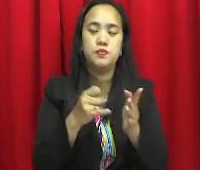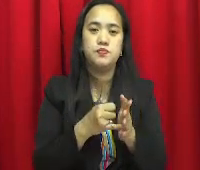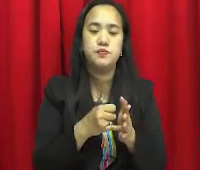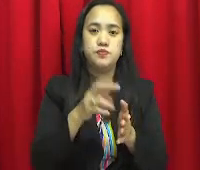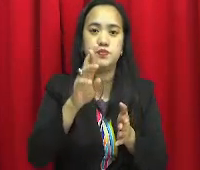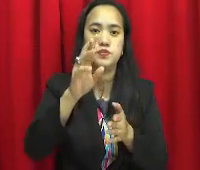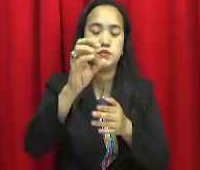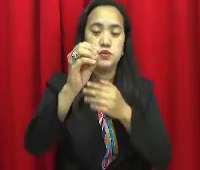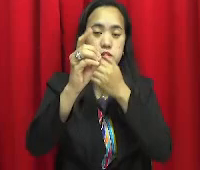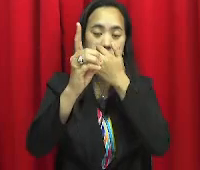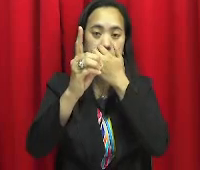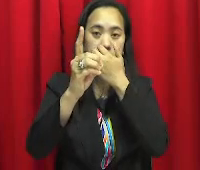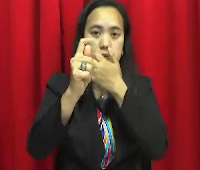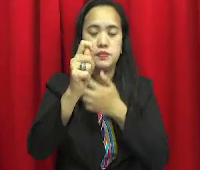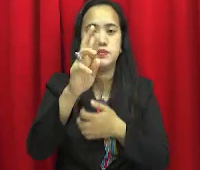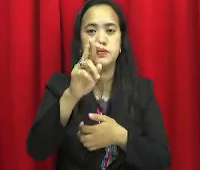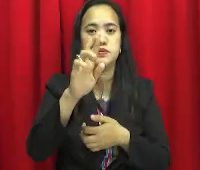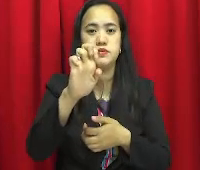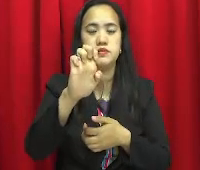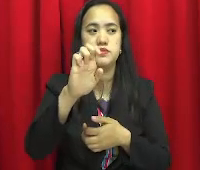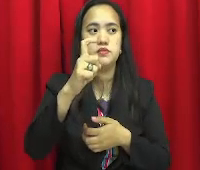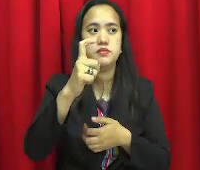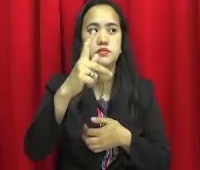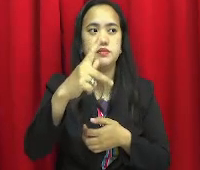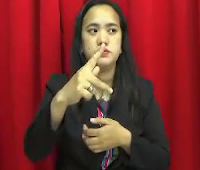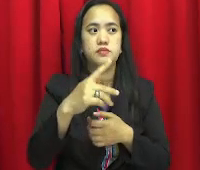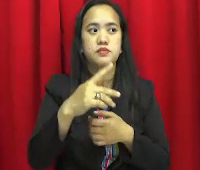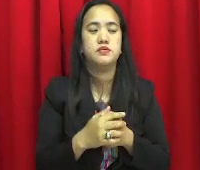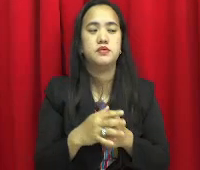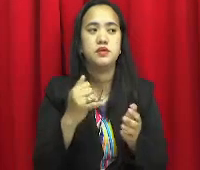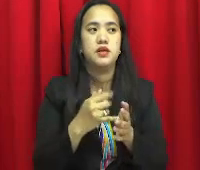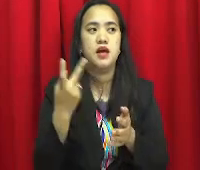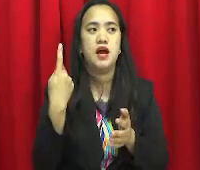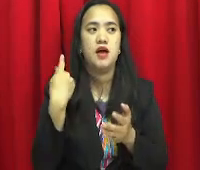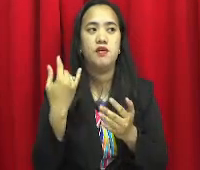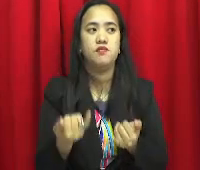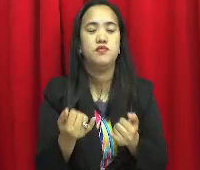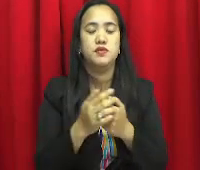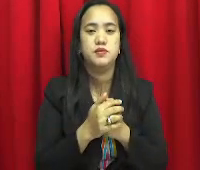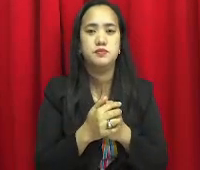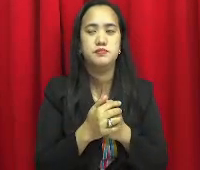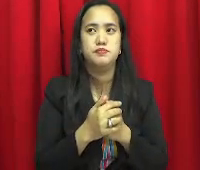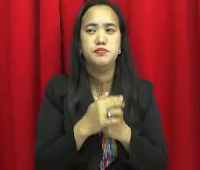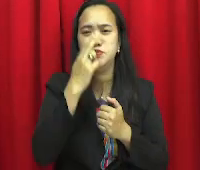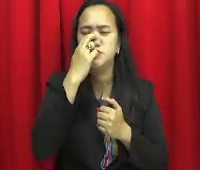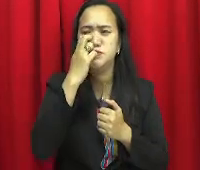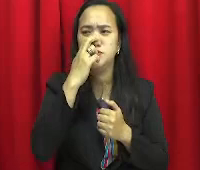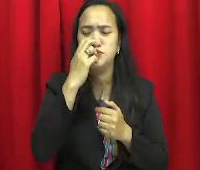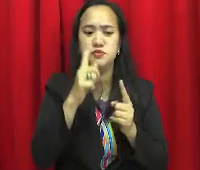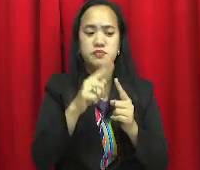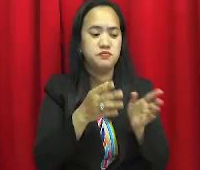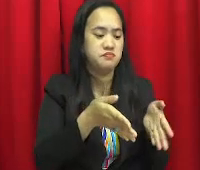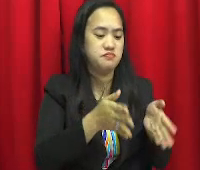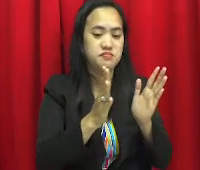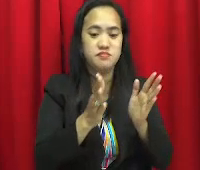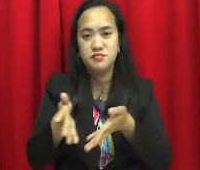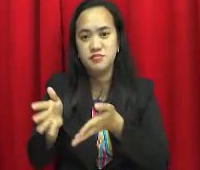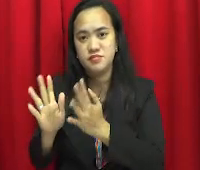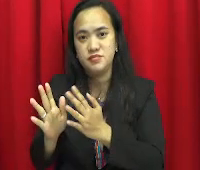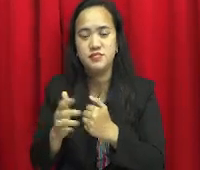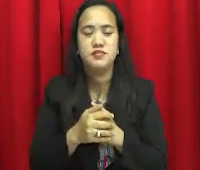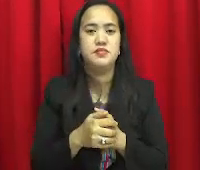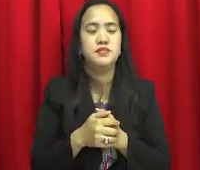trek, no, niluloko ko pa yung kasabay ko. Niluloko ko yun. Ang ginagawa ko sa kasabay